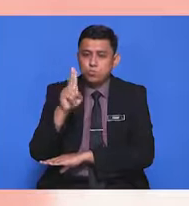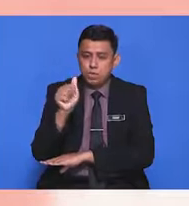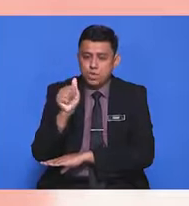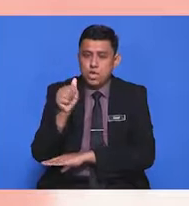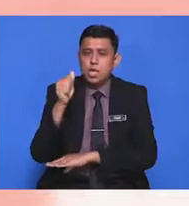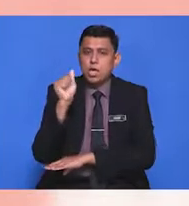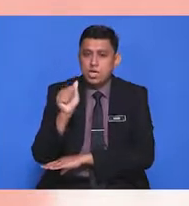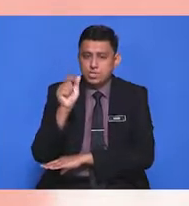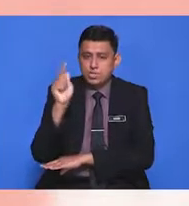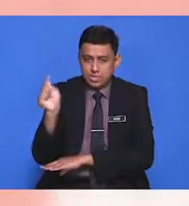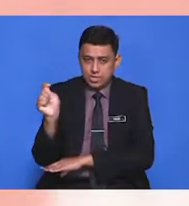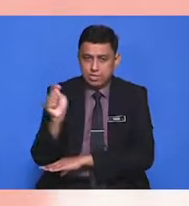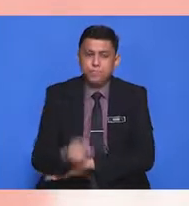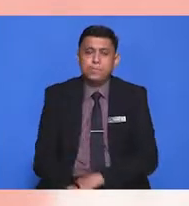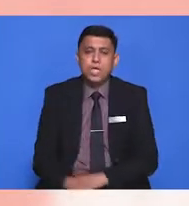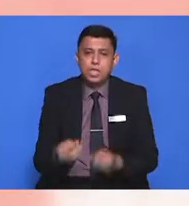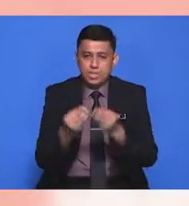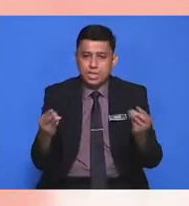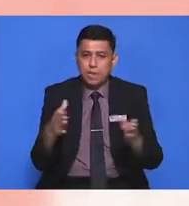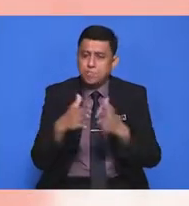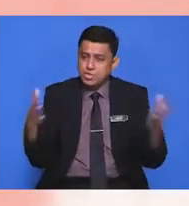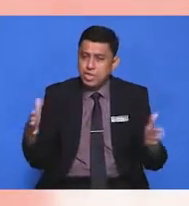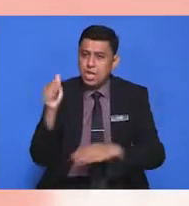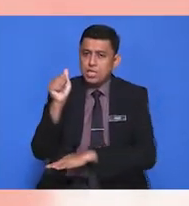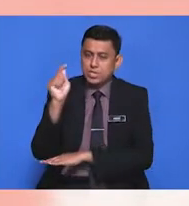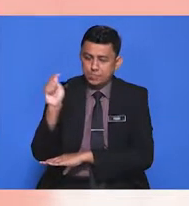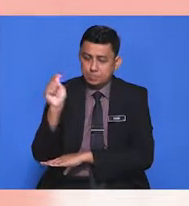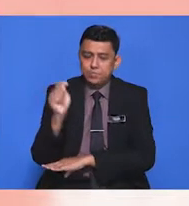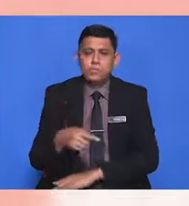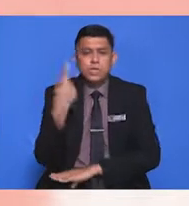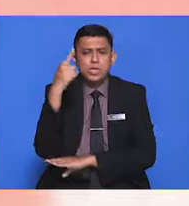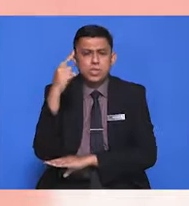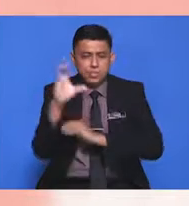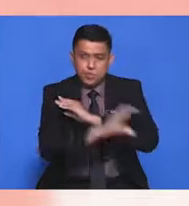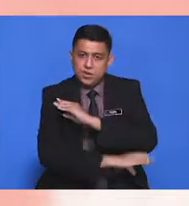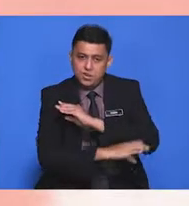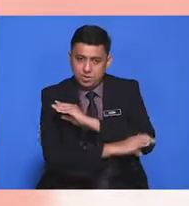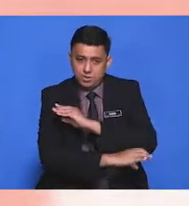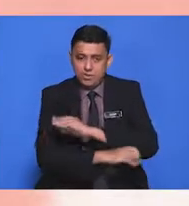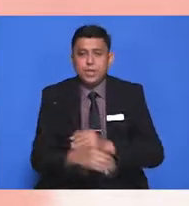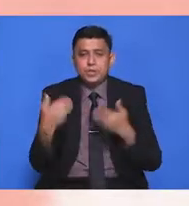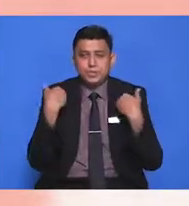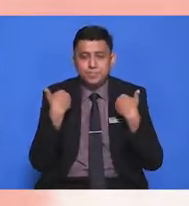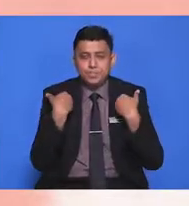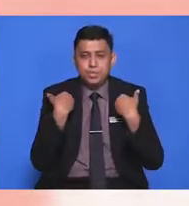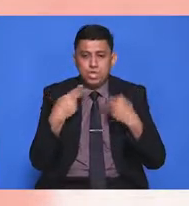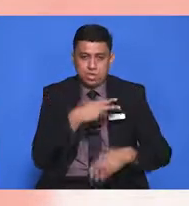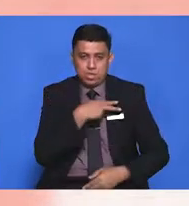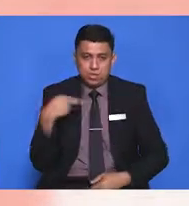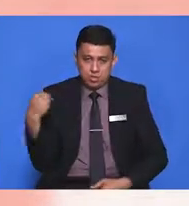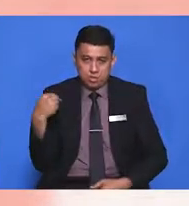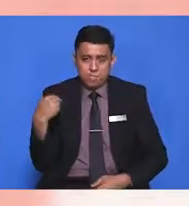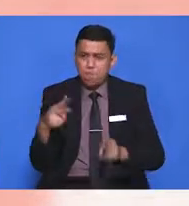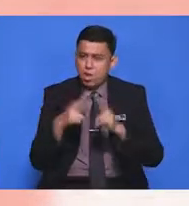nama lainnya adalah Tanah Besar Asia Tenggara. Terdapat 11 negara di Asia Tenggara. Indonesia, negara